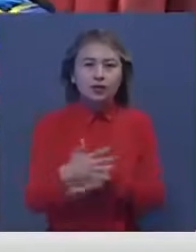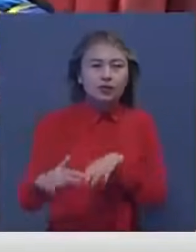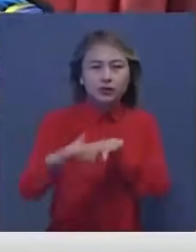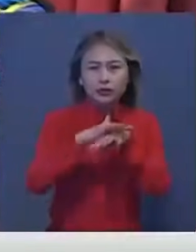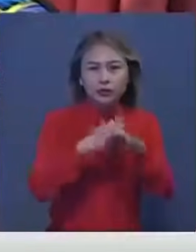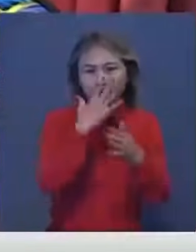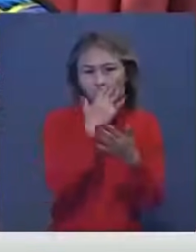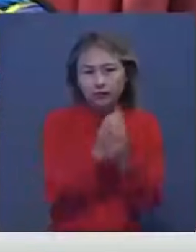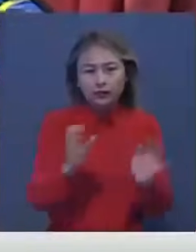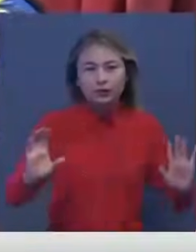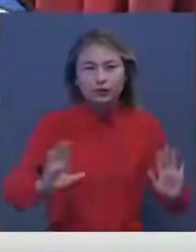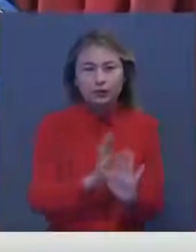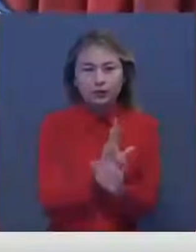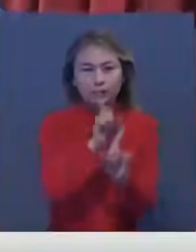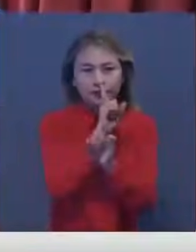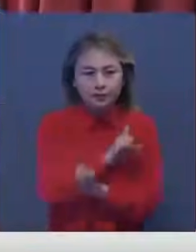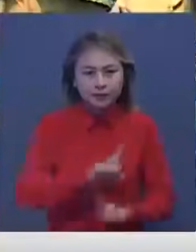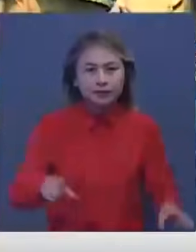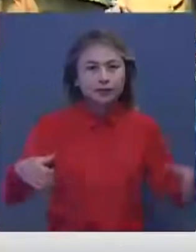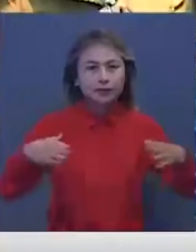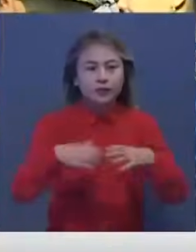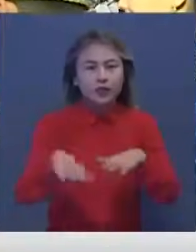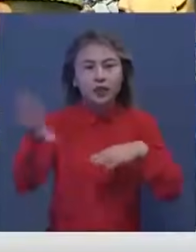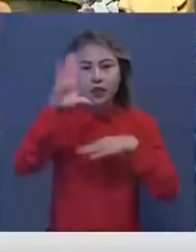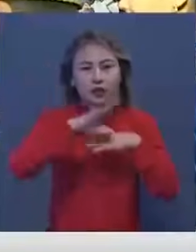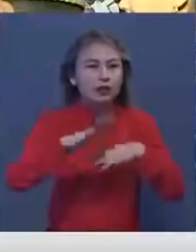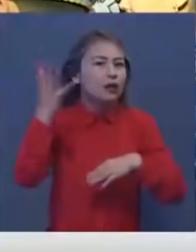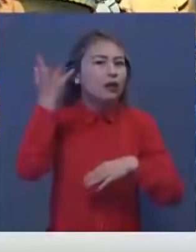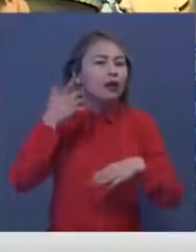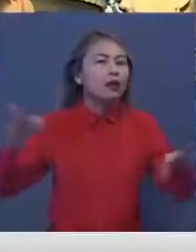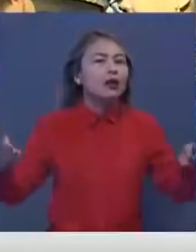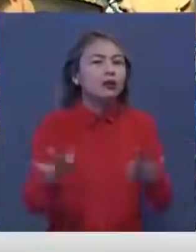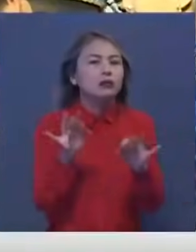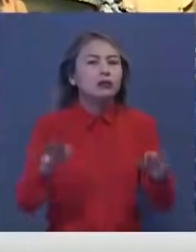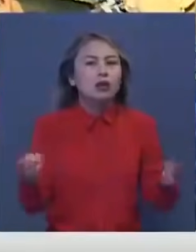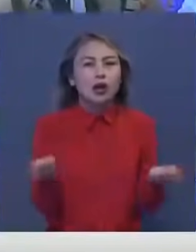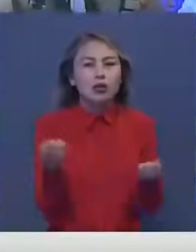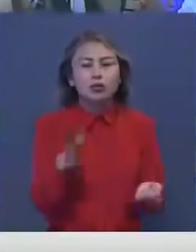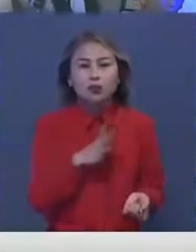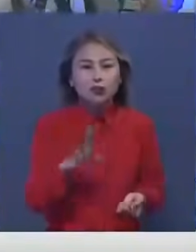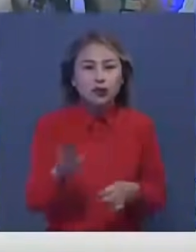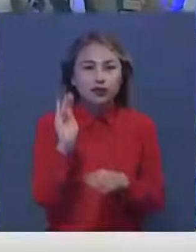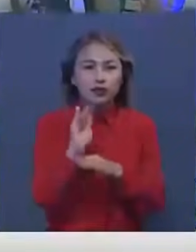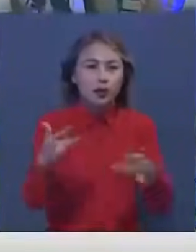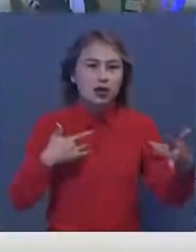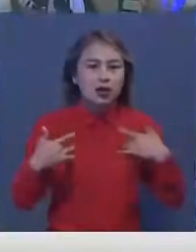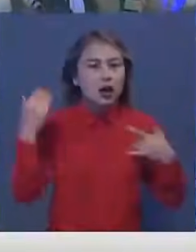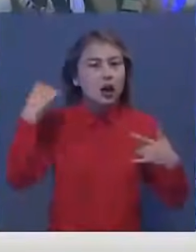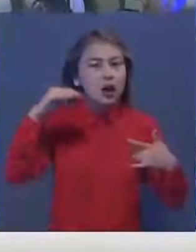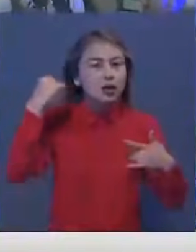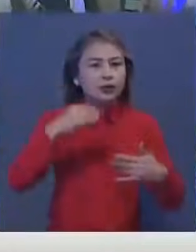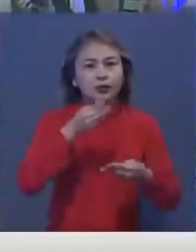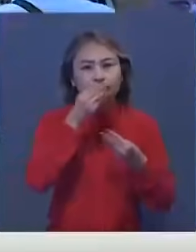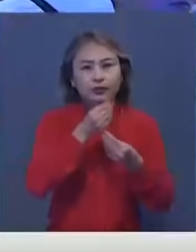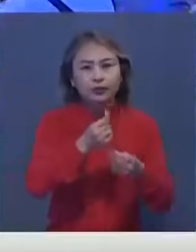әуезді әндердің орындалуы да ерекше. Дегенмен кешкілік басталған концерттің көрермені аз болмады. Сапалық қойылым ақтөбеліктердің